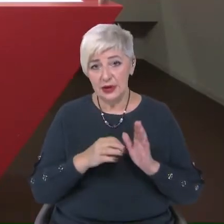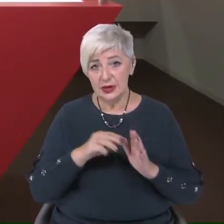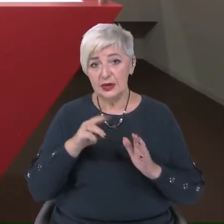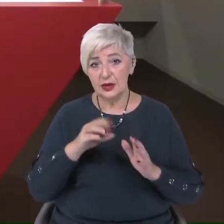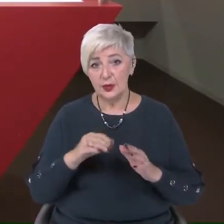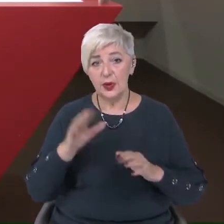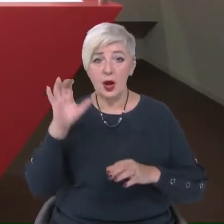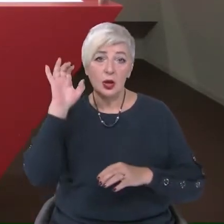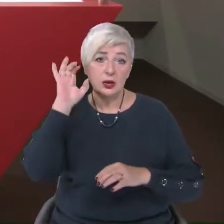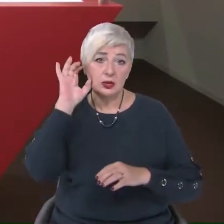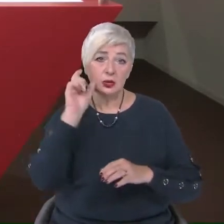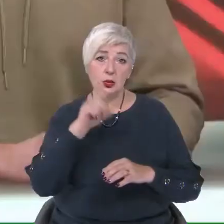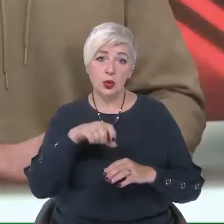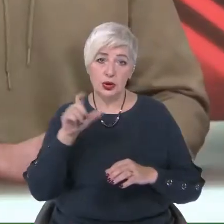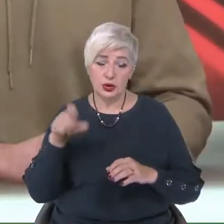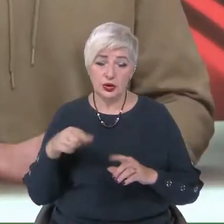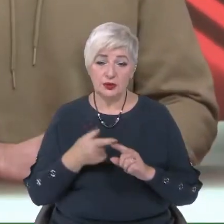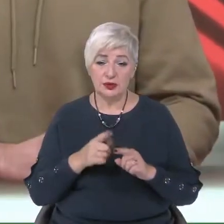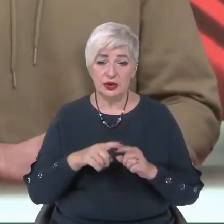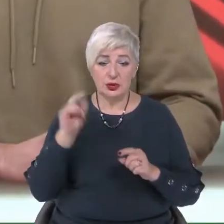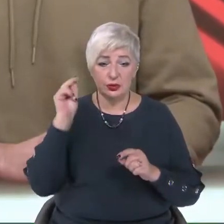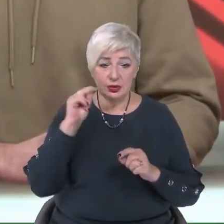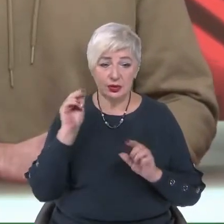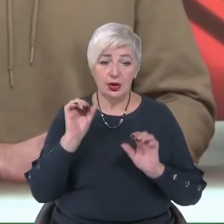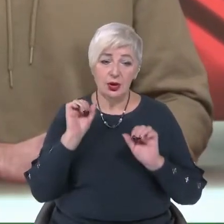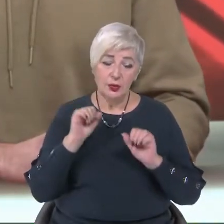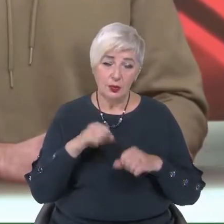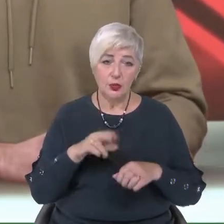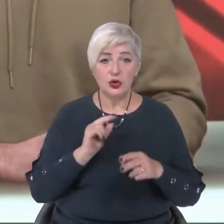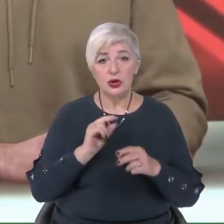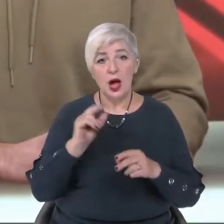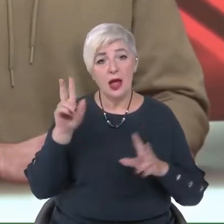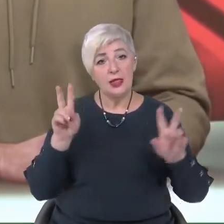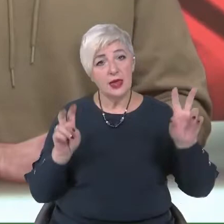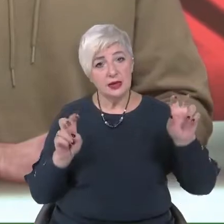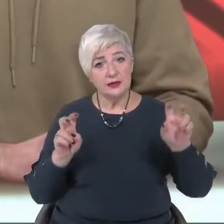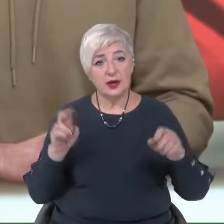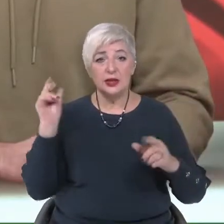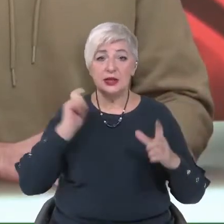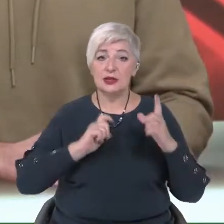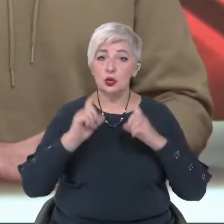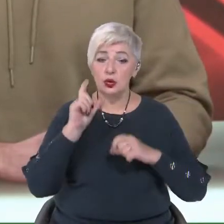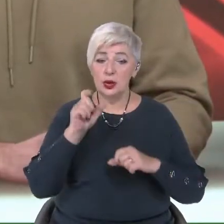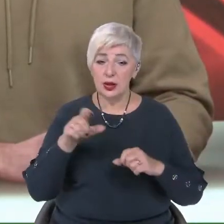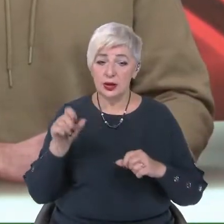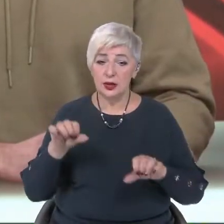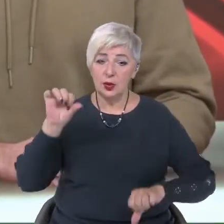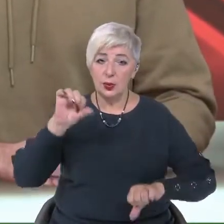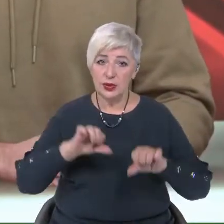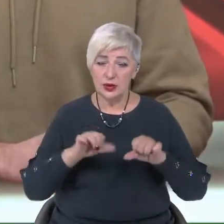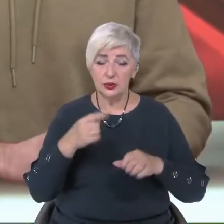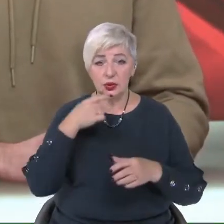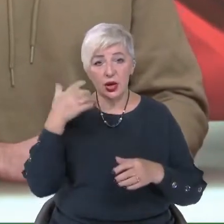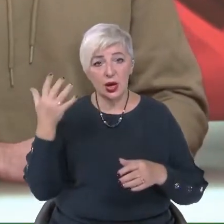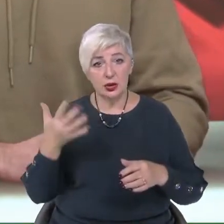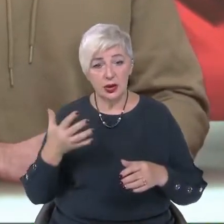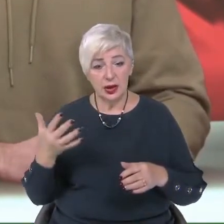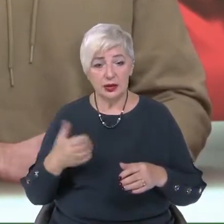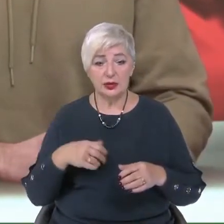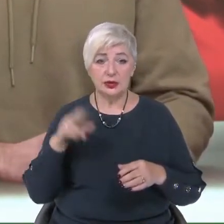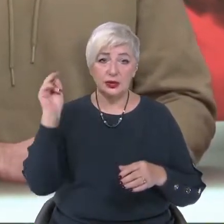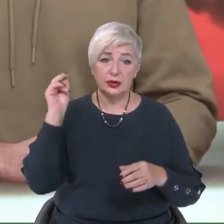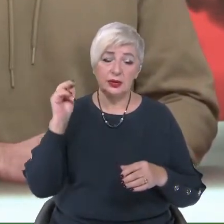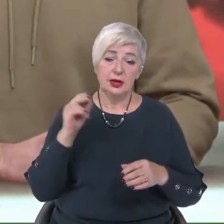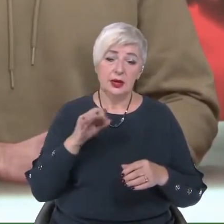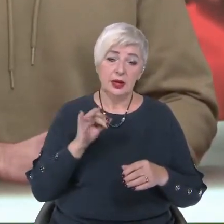Слухачів цих курсів можна повноцінно назвати студентами, оскільки присутні і лекції, лекційні заняття,